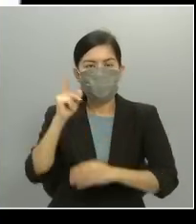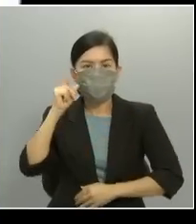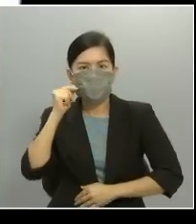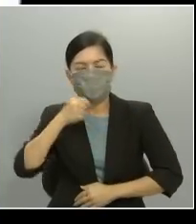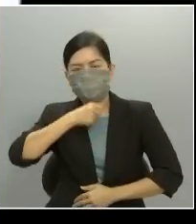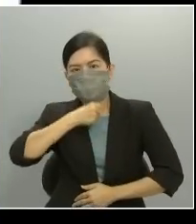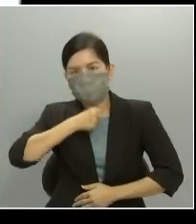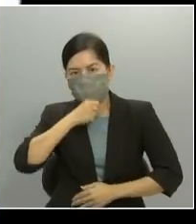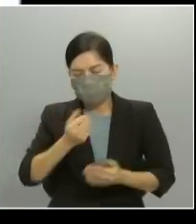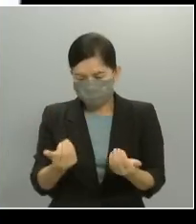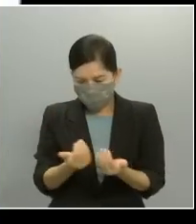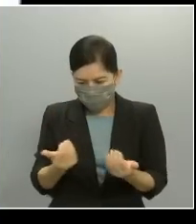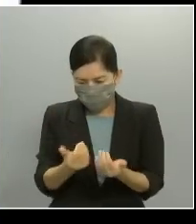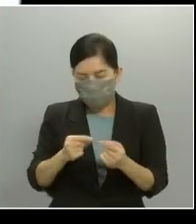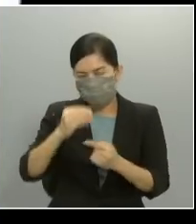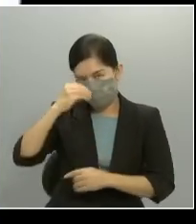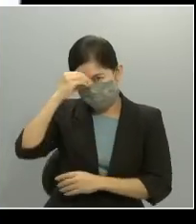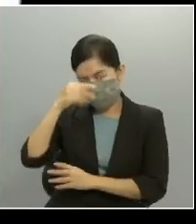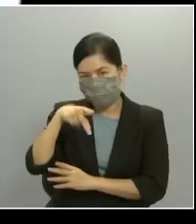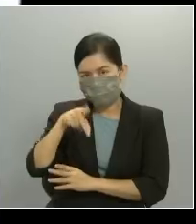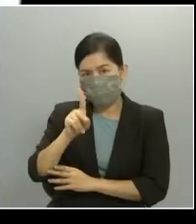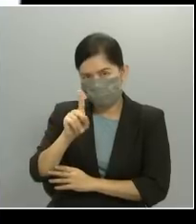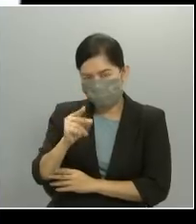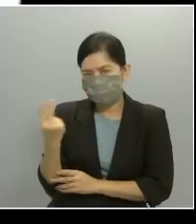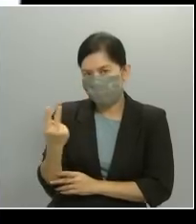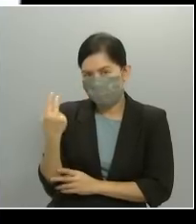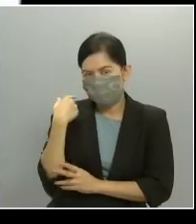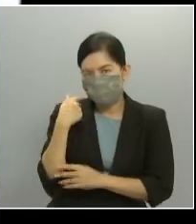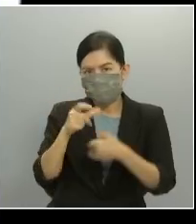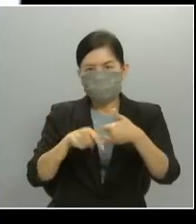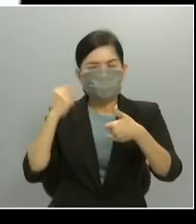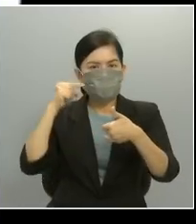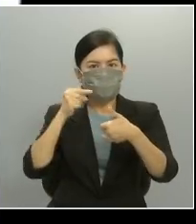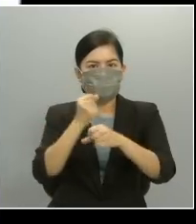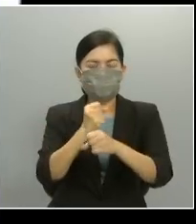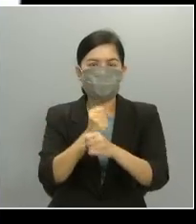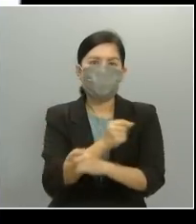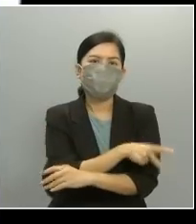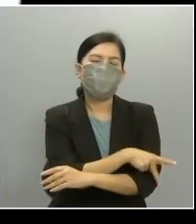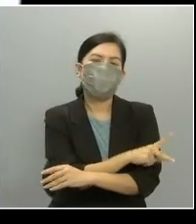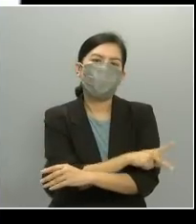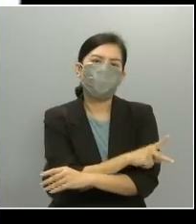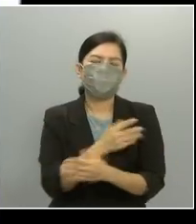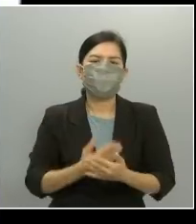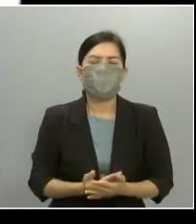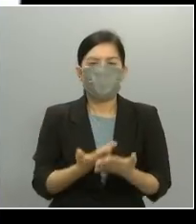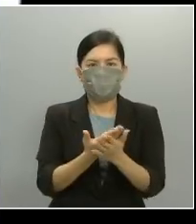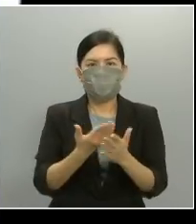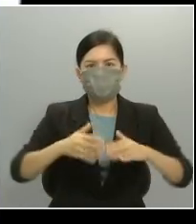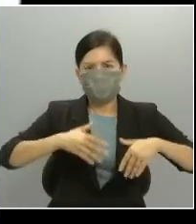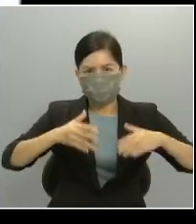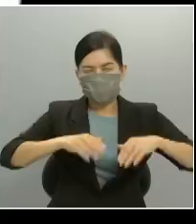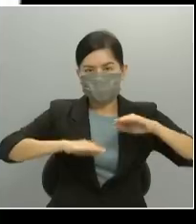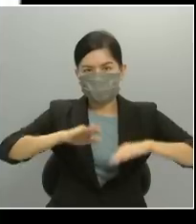2คนที่ยังเป็นเด็กเรียนอยู่ชั้นประถมผู้หญิงคนนี้เดินทางมาทำงานที่ภูเก็ตเพราะว่าที่นั่นมันมีงานให้ทำเยอะก็มีรายได้ประมาณเดือน